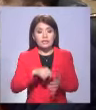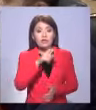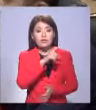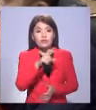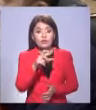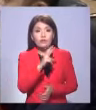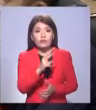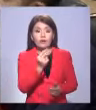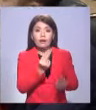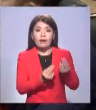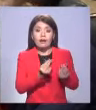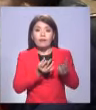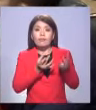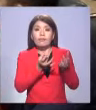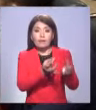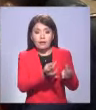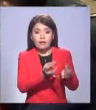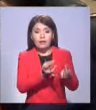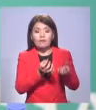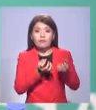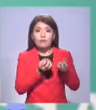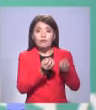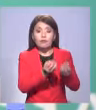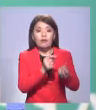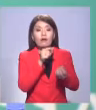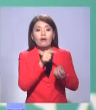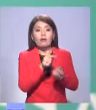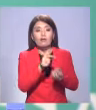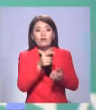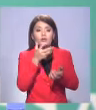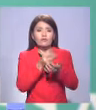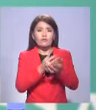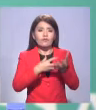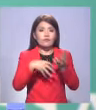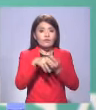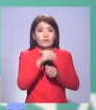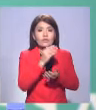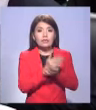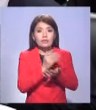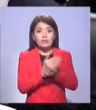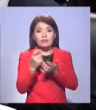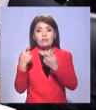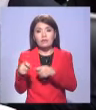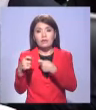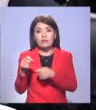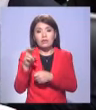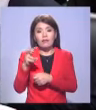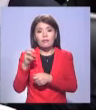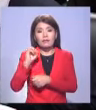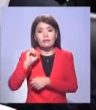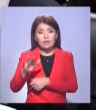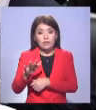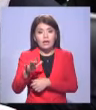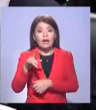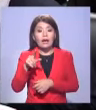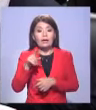туралы Республикалық психикалық денсаулық ғылыми практикалық орталығының басшысы Қуаныш Алтынбеков Аманат партиясы жанындағы жастарды қолдау